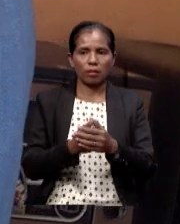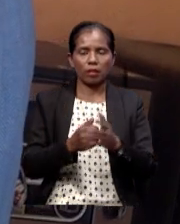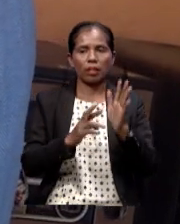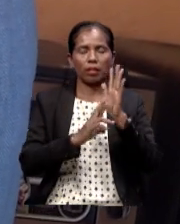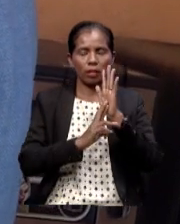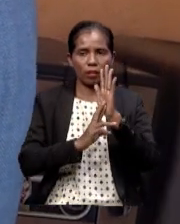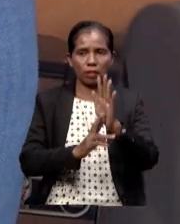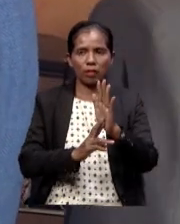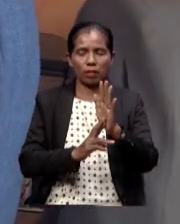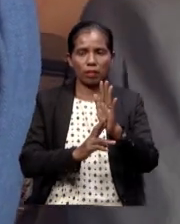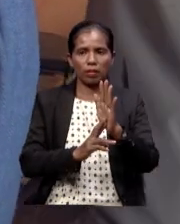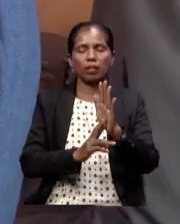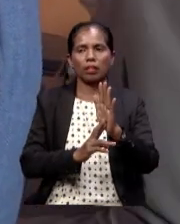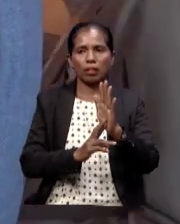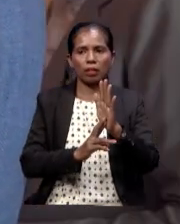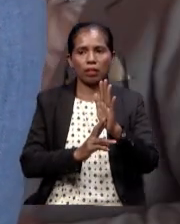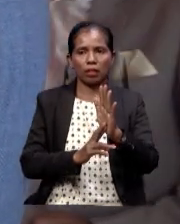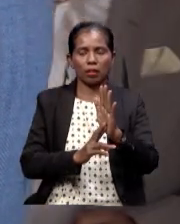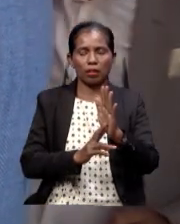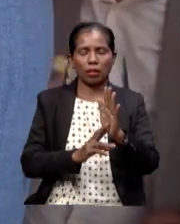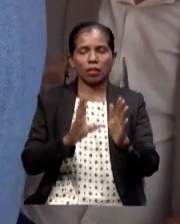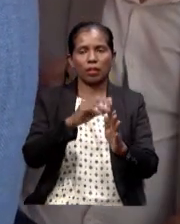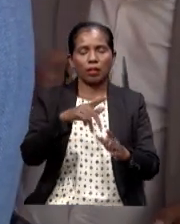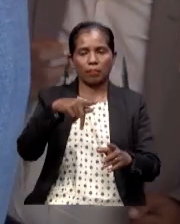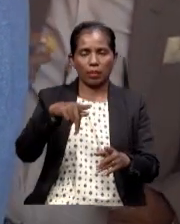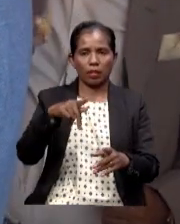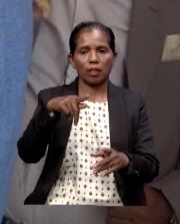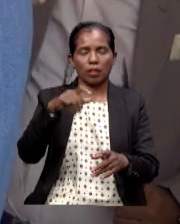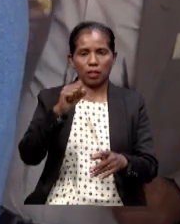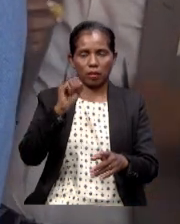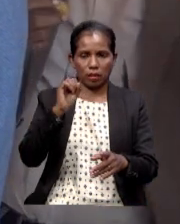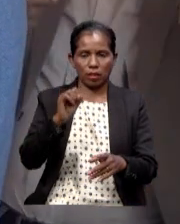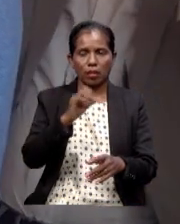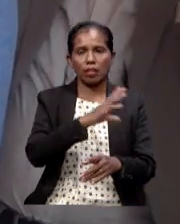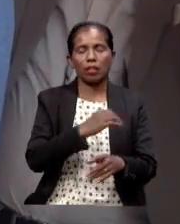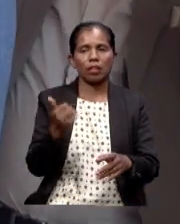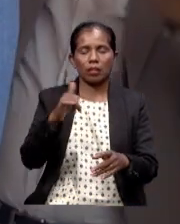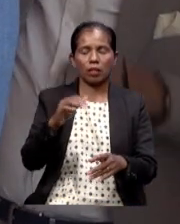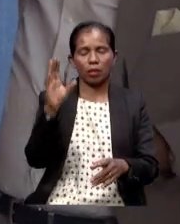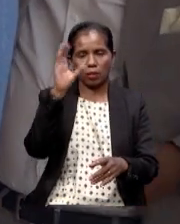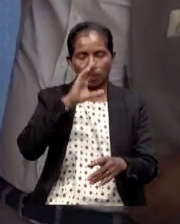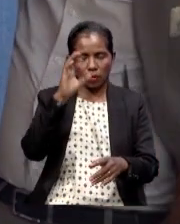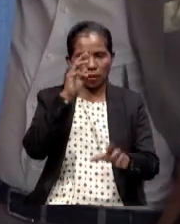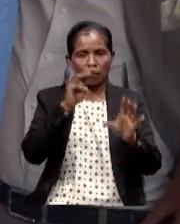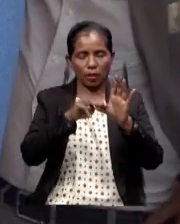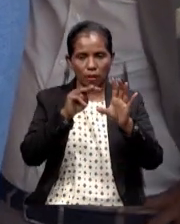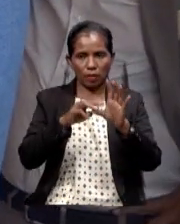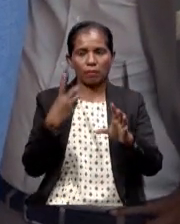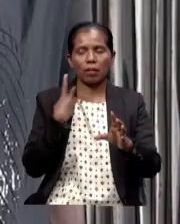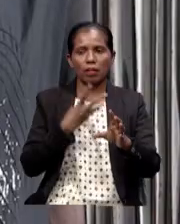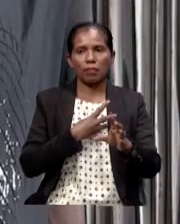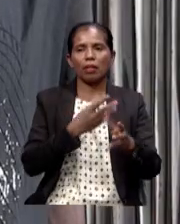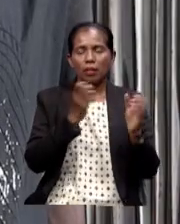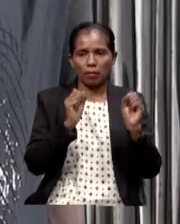rekomendasaun ba iha sen iha parsik antau sira buka merkadoria mai ami para ami bele